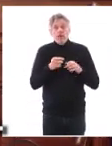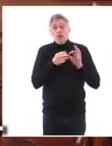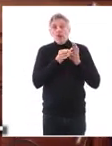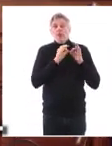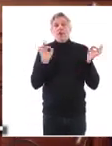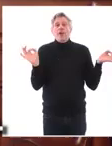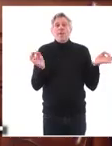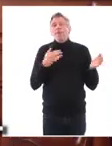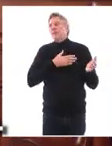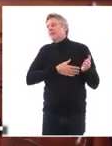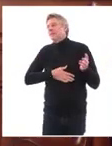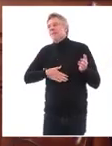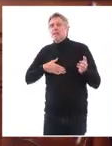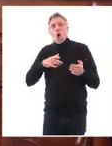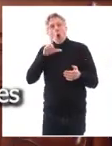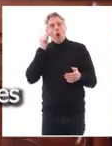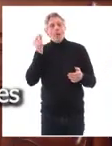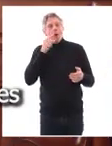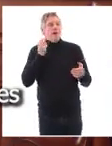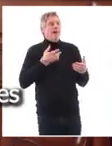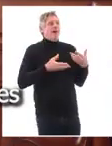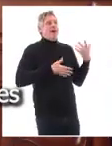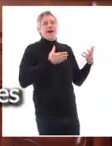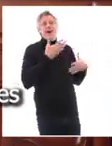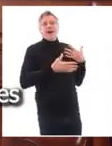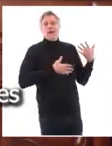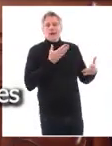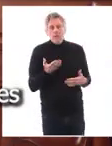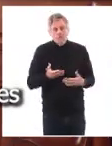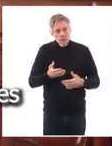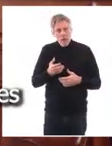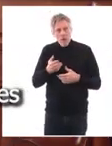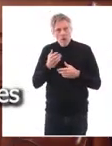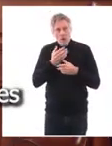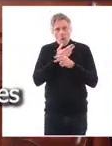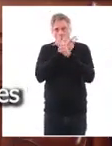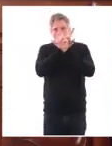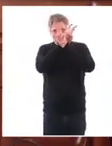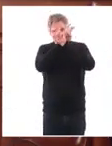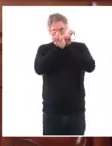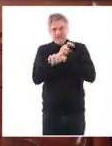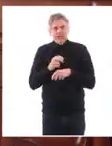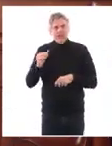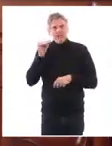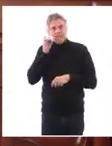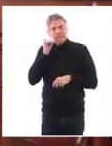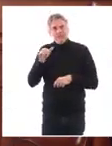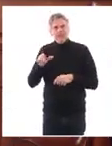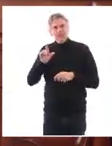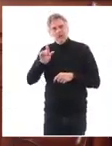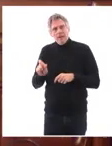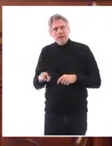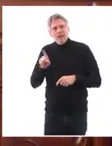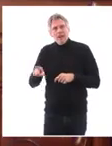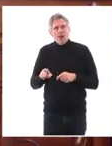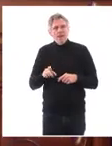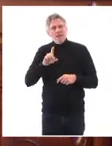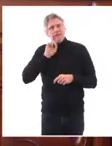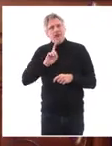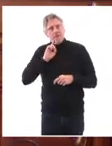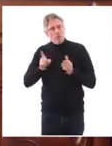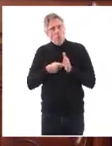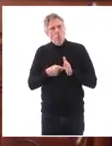passe que par le plaisir de l'homme. En Hongrie, en Italie, ce sont des femmes qui se battent à nouveau pour préserver leur droit à